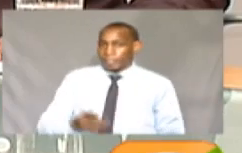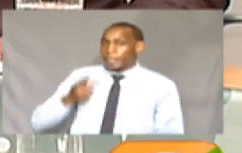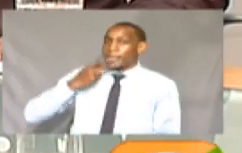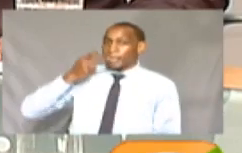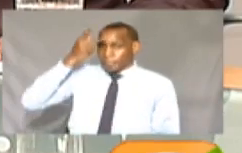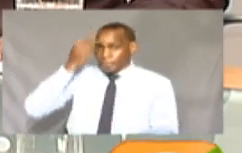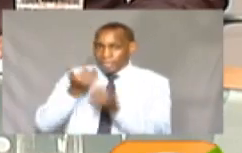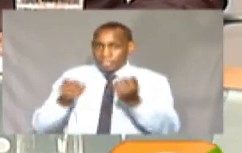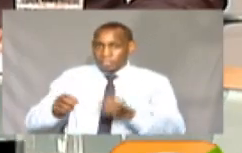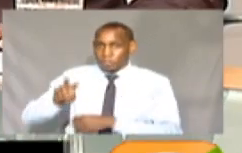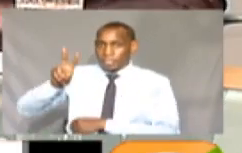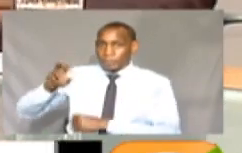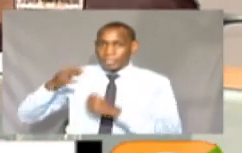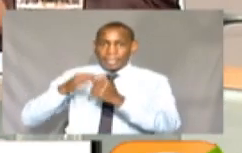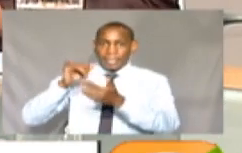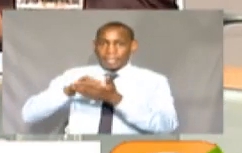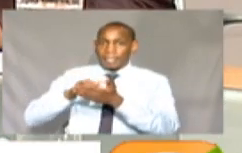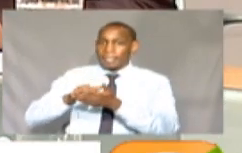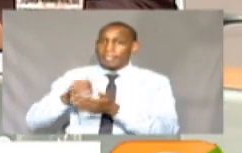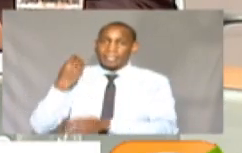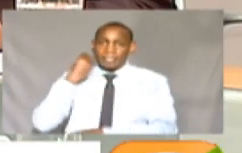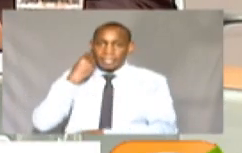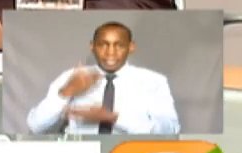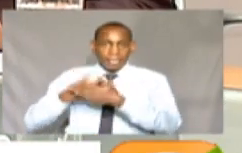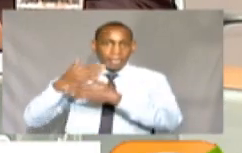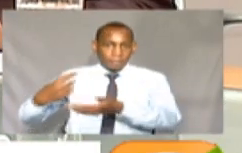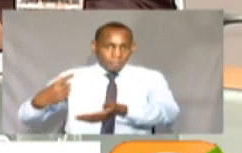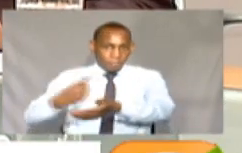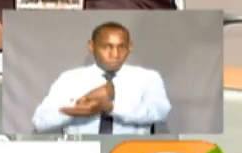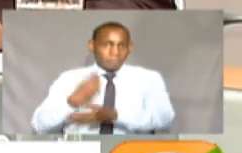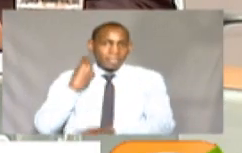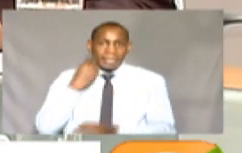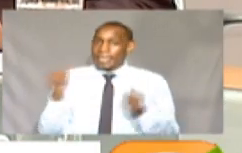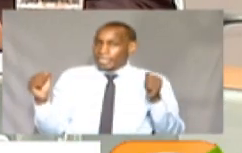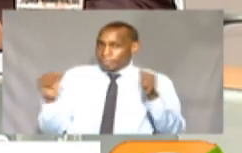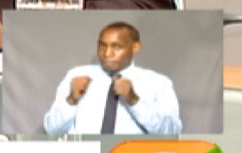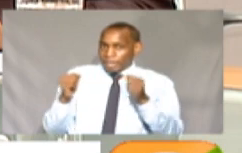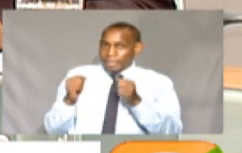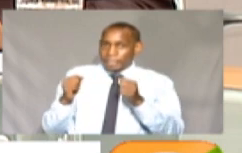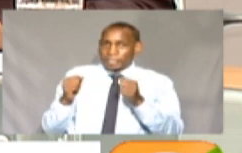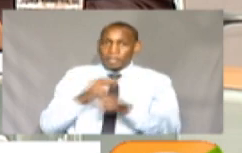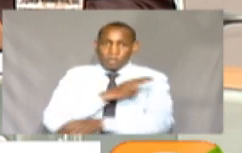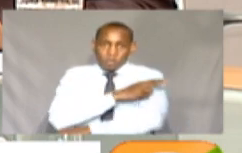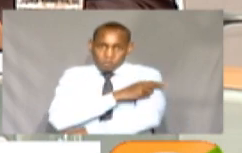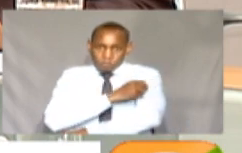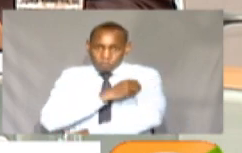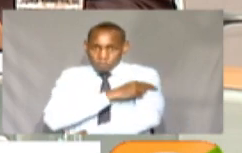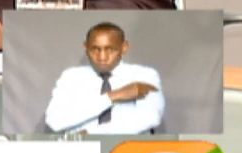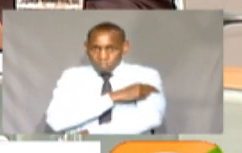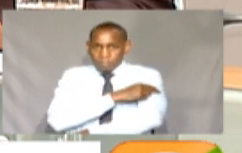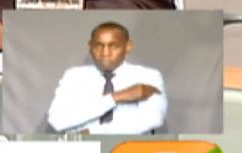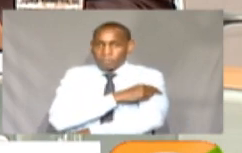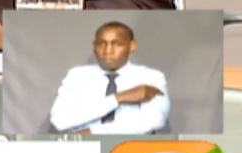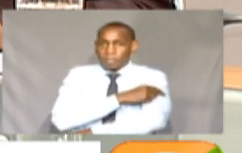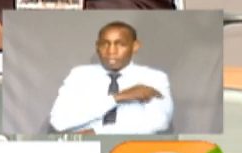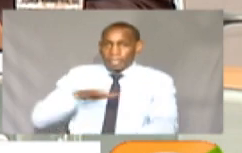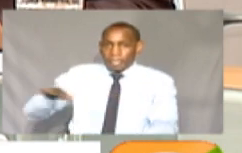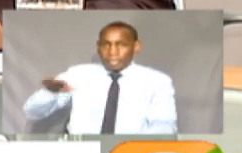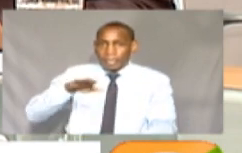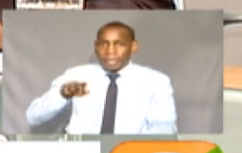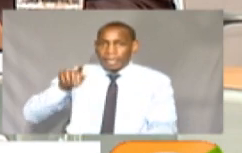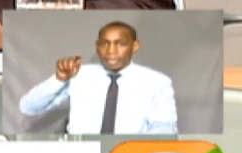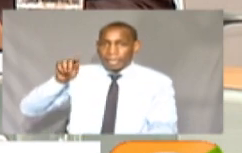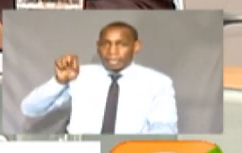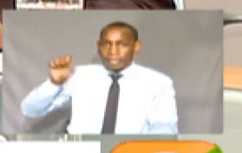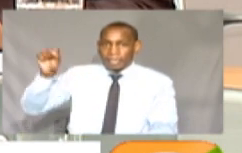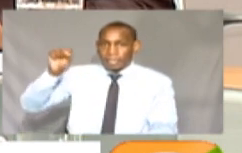Wazazi wa watoto 28 waliopooza baada ya kudungwa sindano na ugonjwa wa malaria katika zahanati ya Akichelesit eneo la